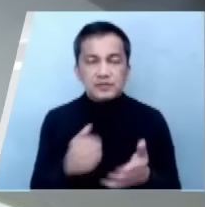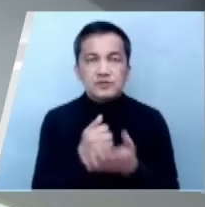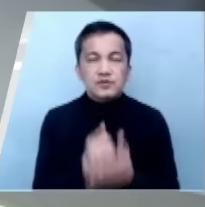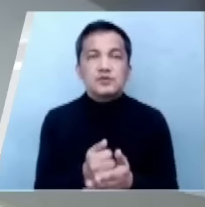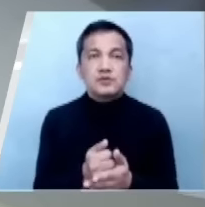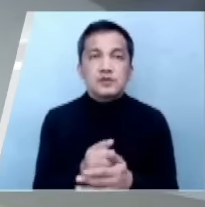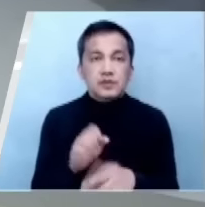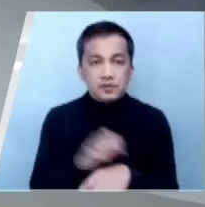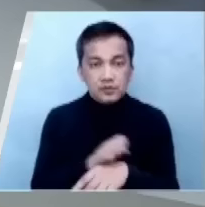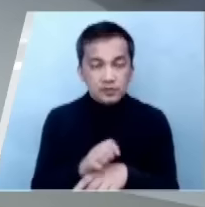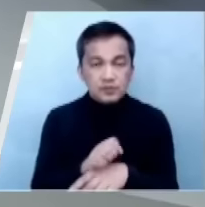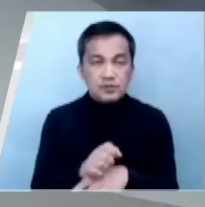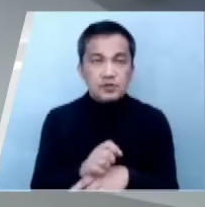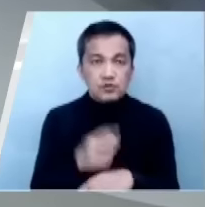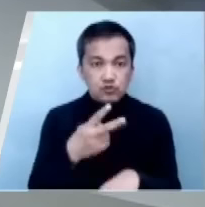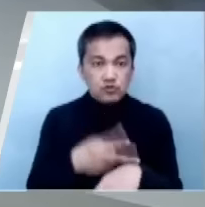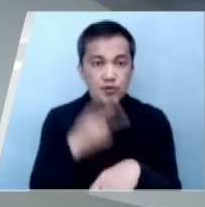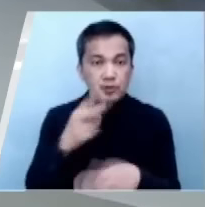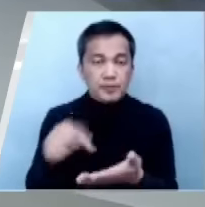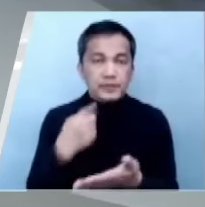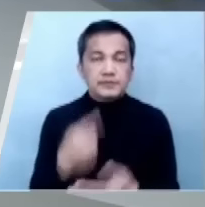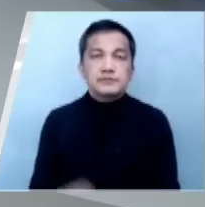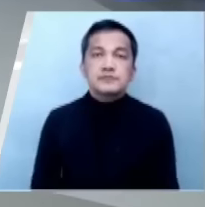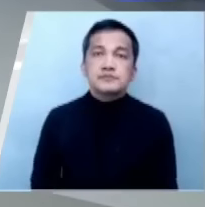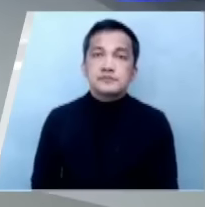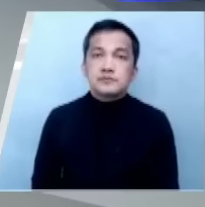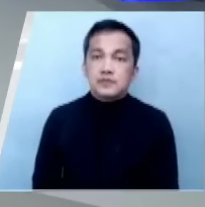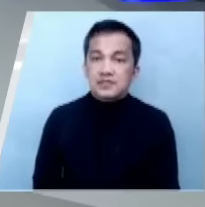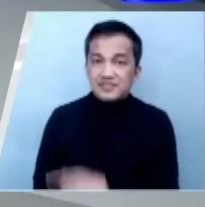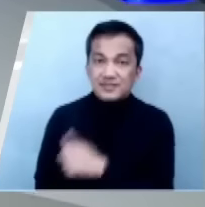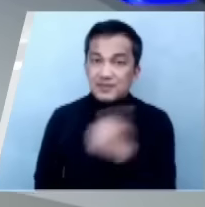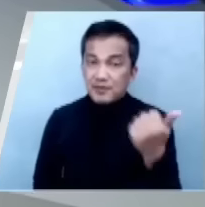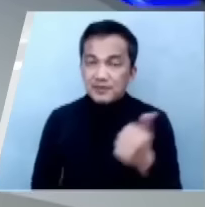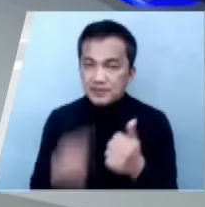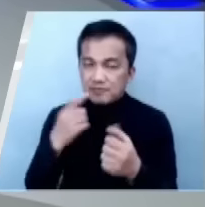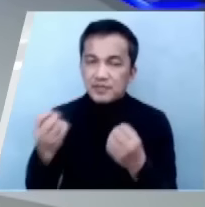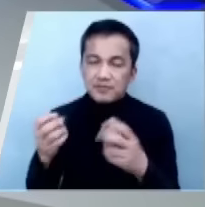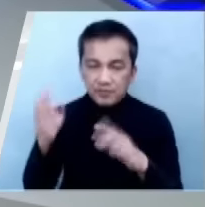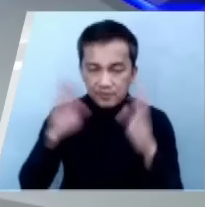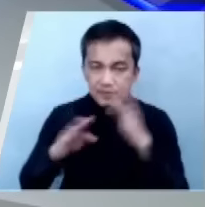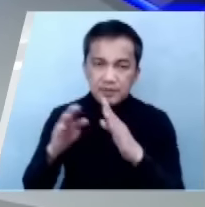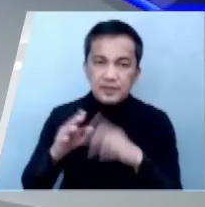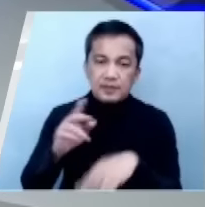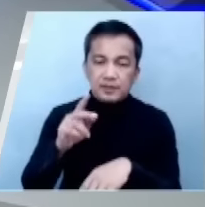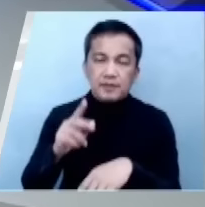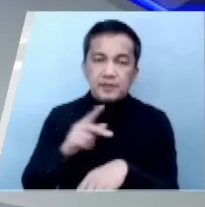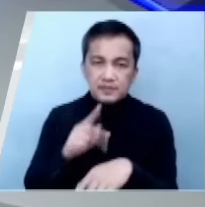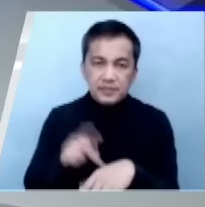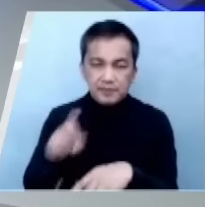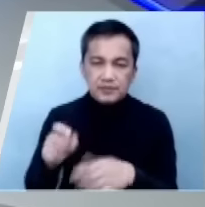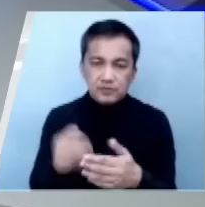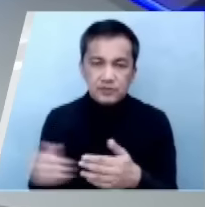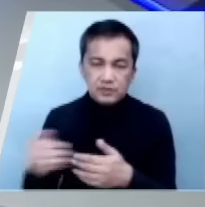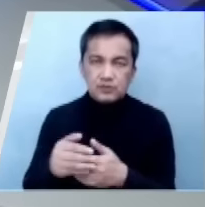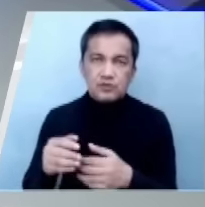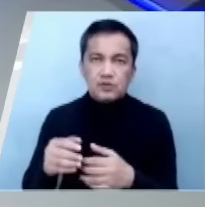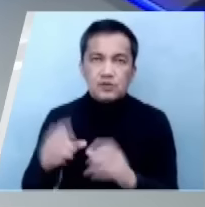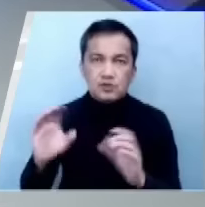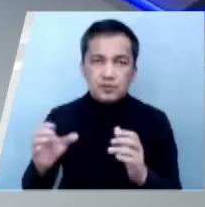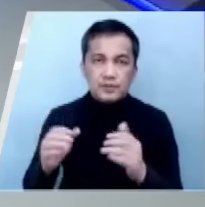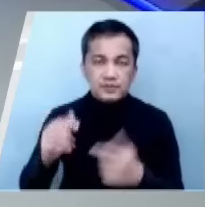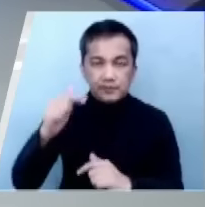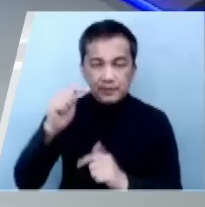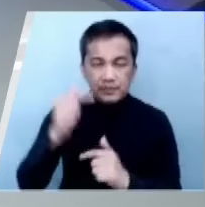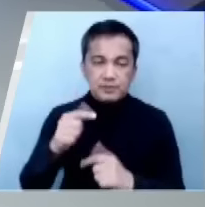kung double pay. Hirit naman ang iba, mas maraming problema ang bansa na dapat unahin kumpara sa paglilimita sa holiday. Suwestiyon